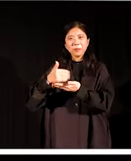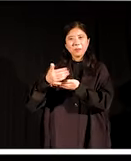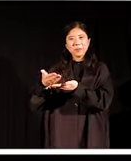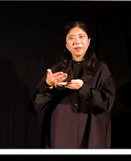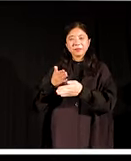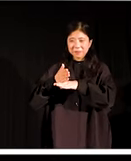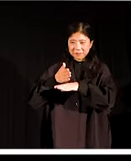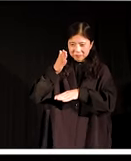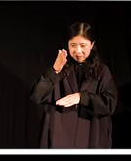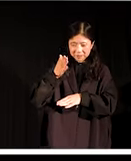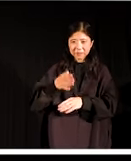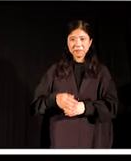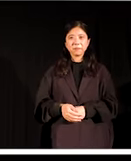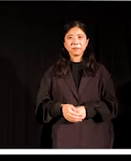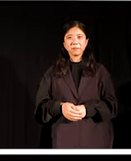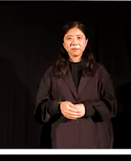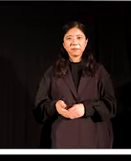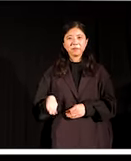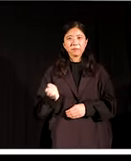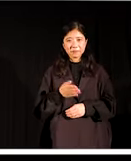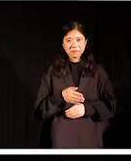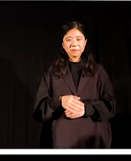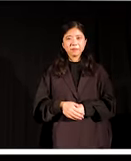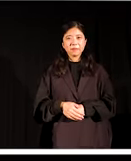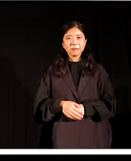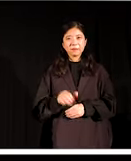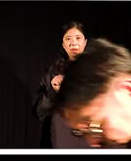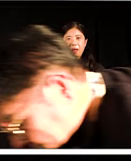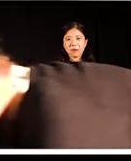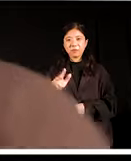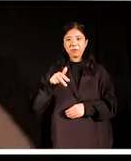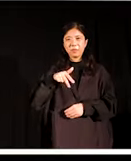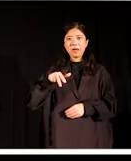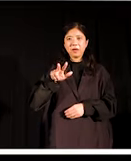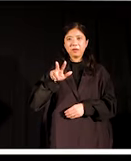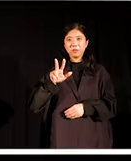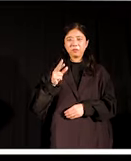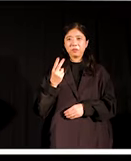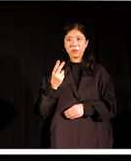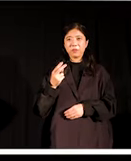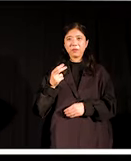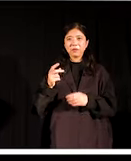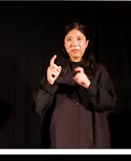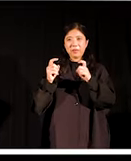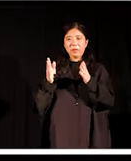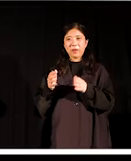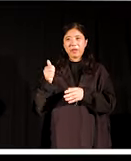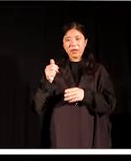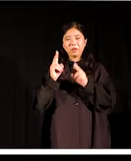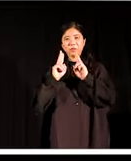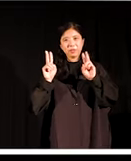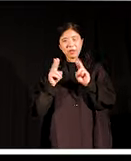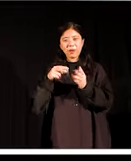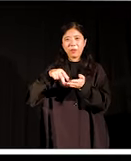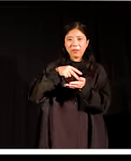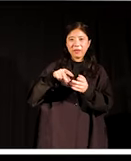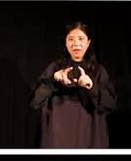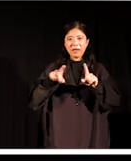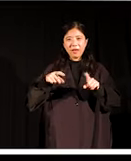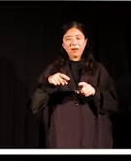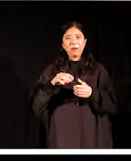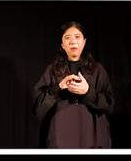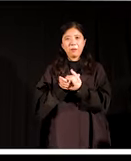たありがとうございますそれでは続いてはえアルベルト白まさんよりアルベルトさんには歌踊りに見る平和の